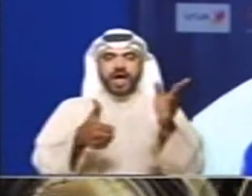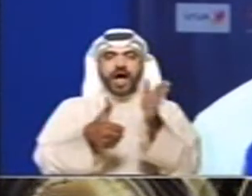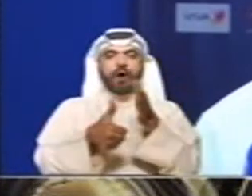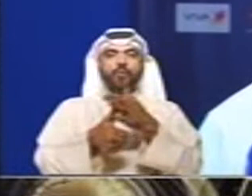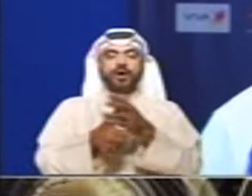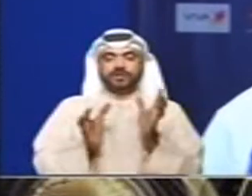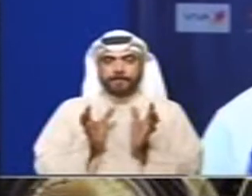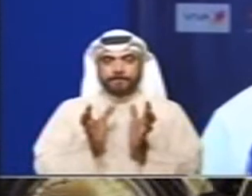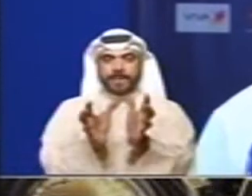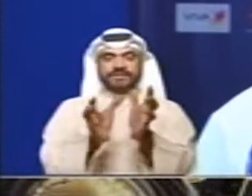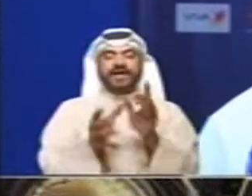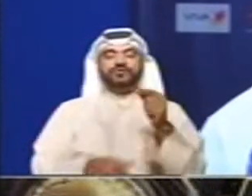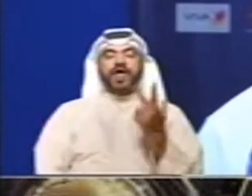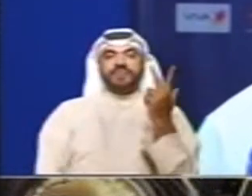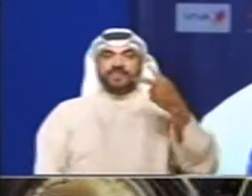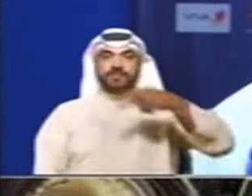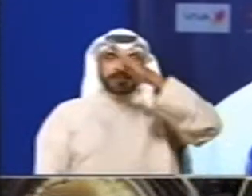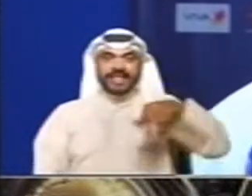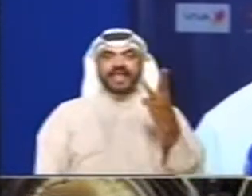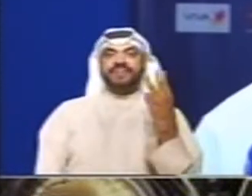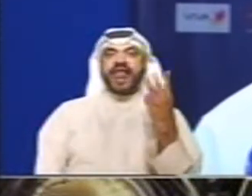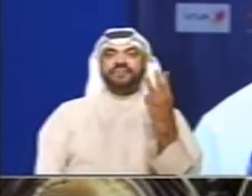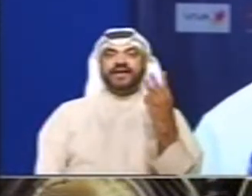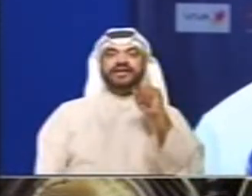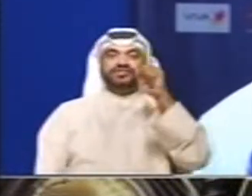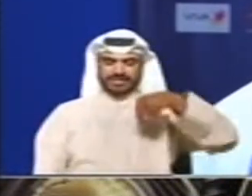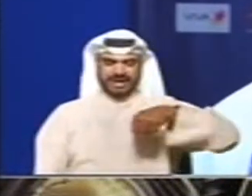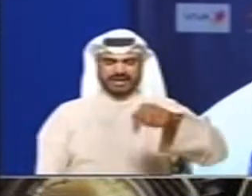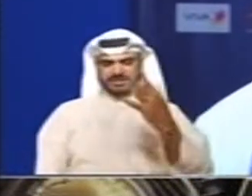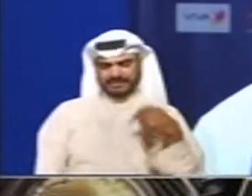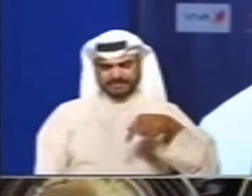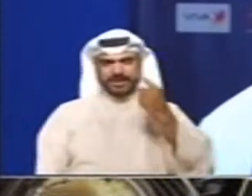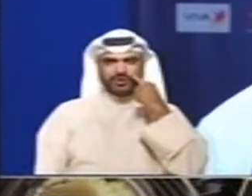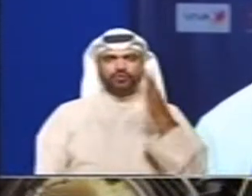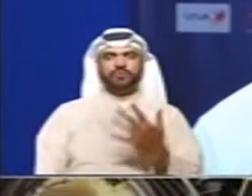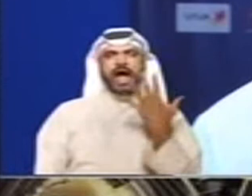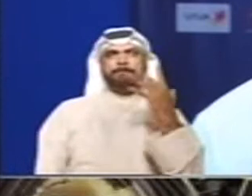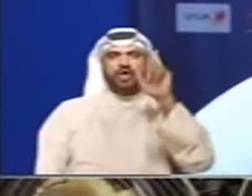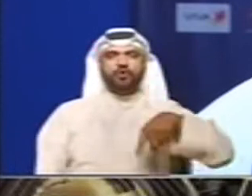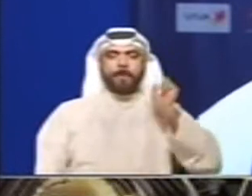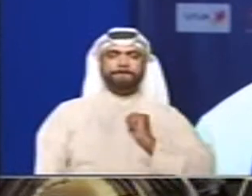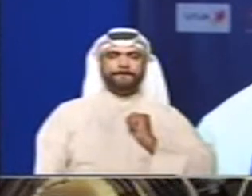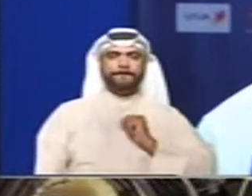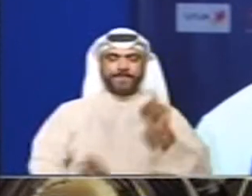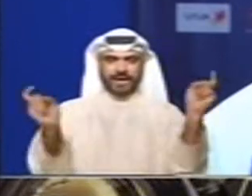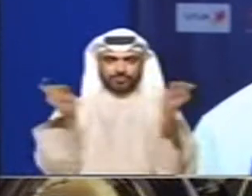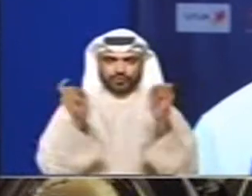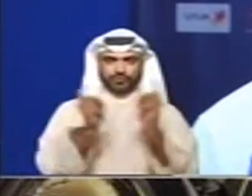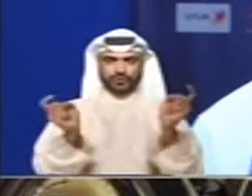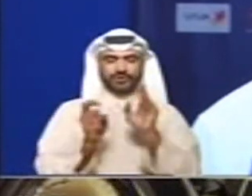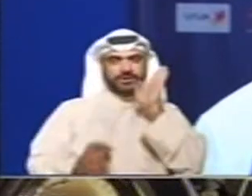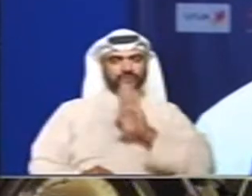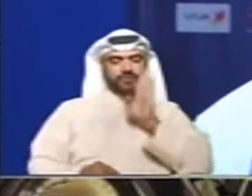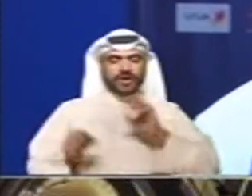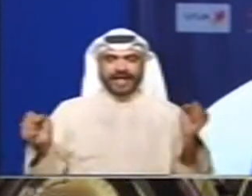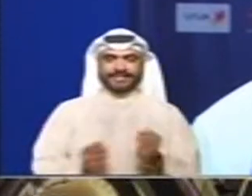لنا بإذن الله تعالى في تاريخ 18/3 في أول تدريب لنا بعد انتهاء جولة دوري فيفا في الأسبوع الجاي. راح يكون أول تمرين لنا